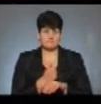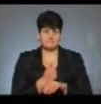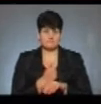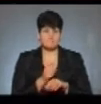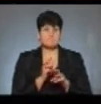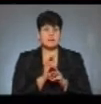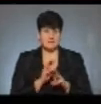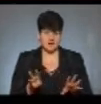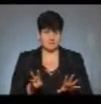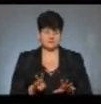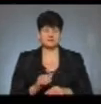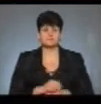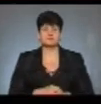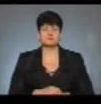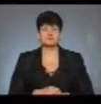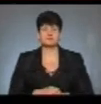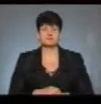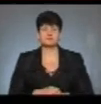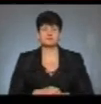справ Арсена Авакова.